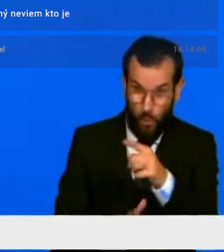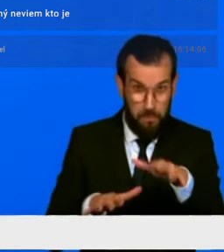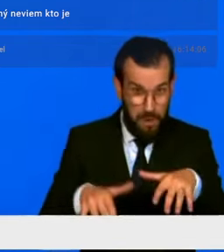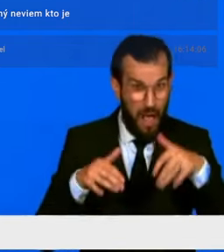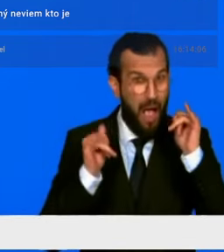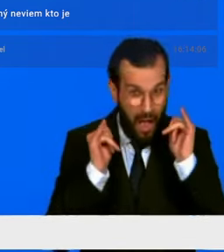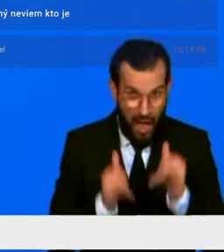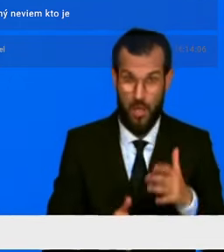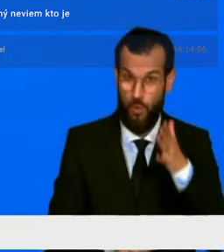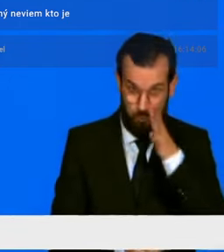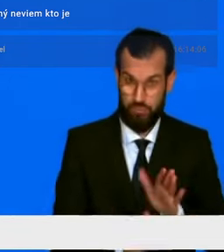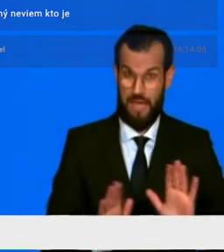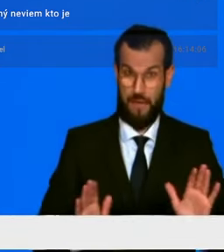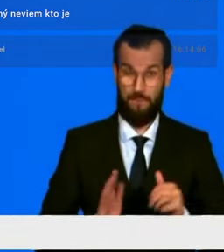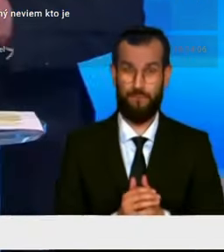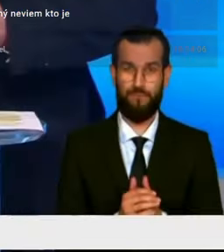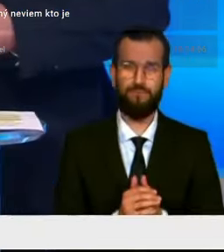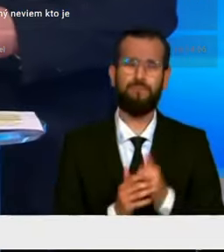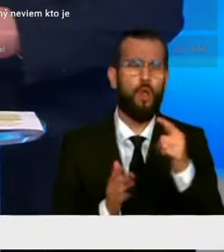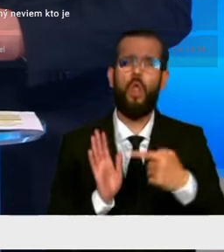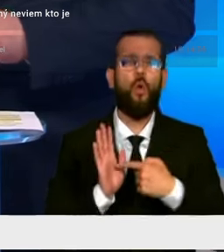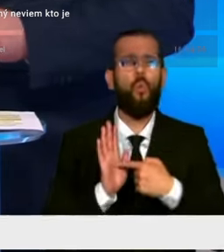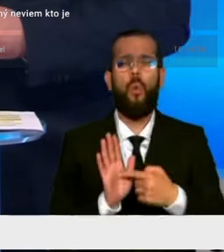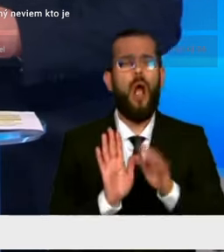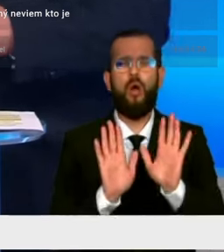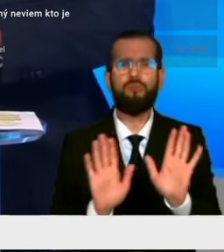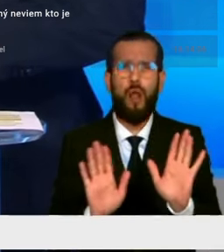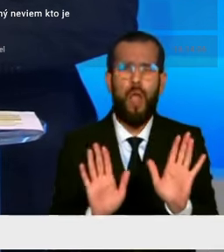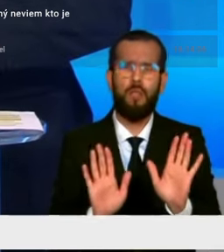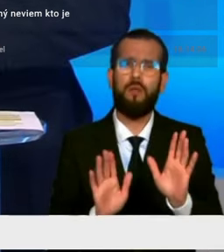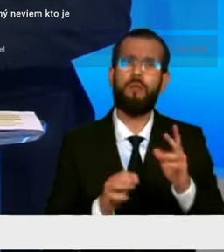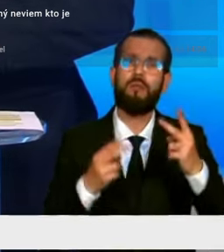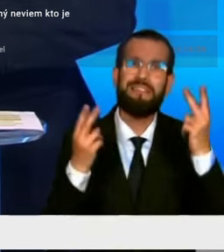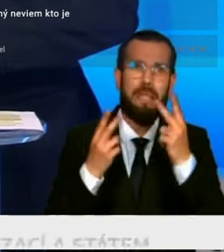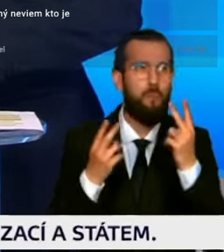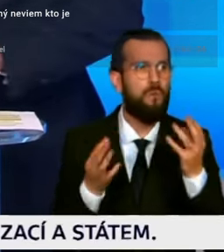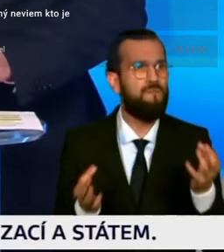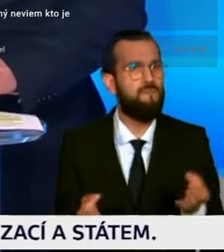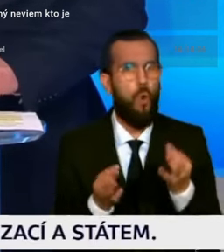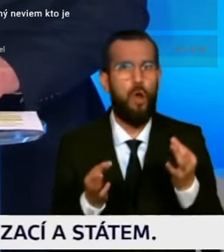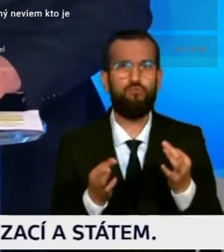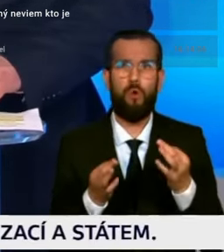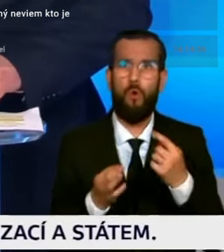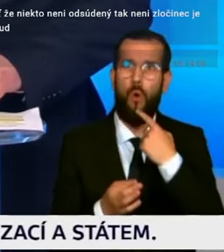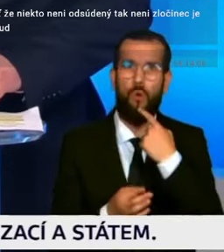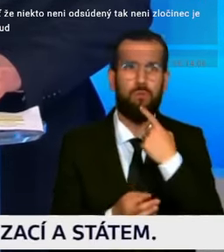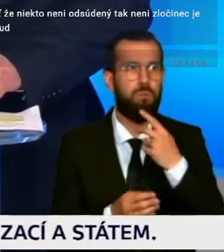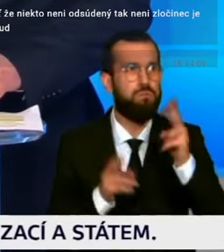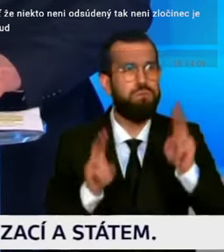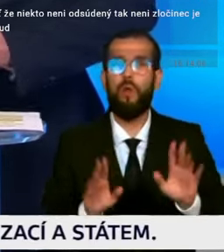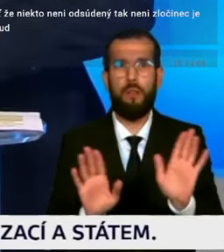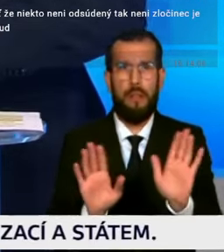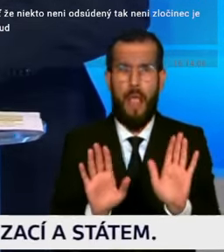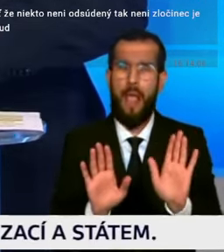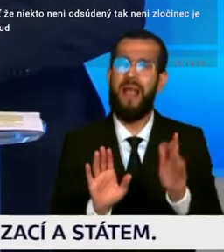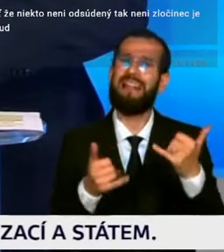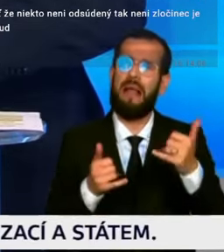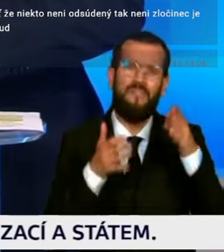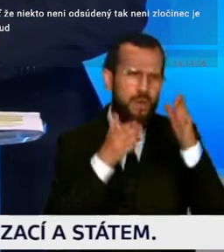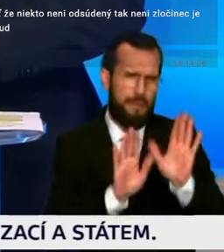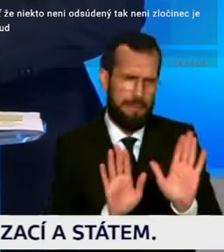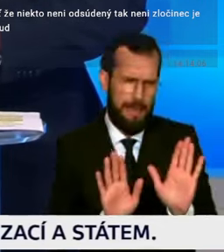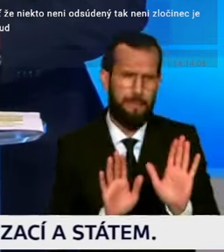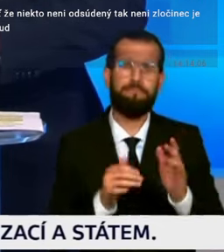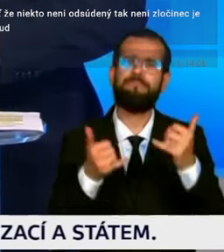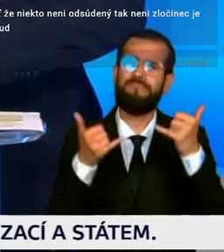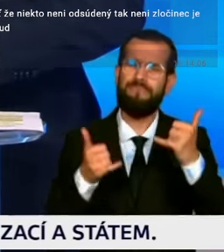Korčok čo povedala bola len ilustrácia ktorú Mimochodom nikto Nejako veľmi rázne nedal pokiaľ viem ale nebudeme sa tomu teraz venovať